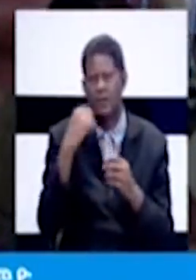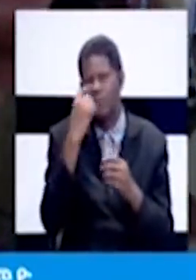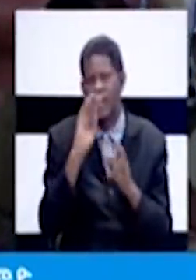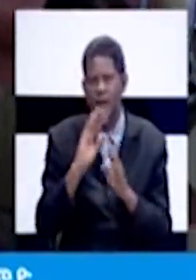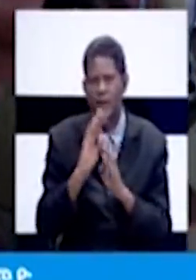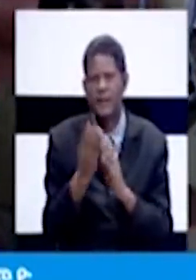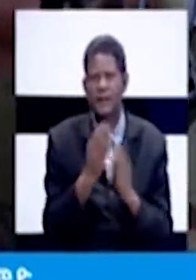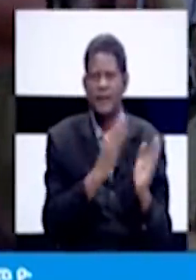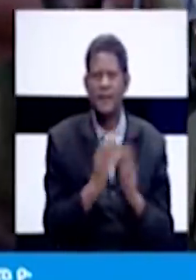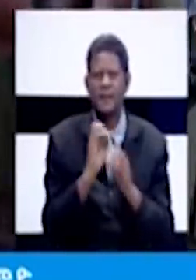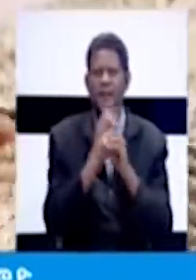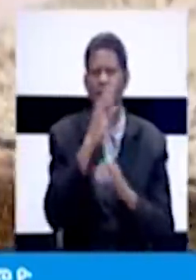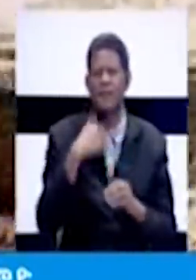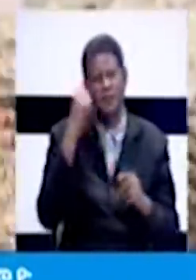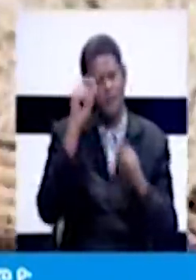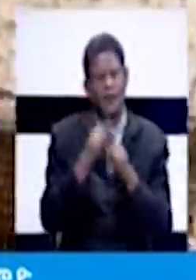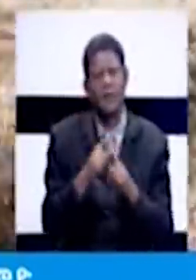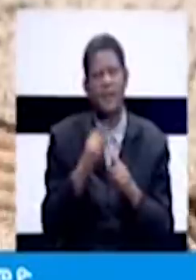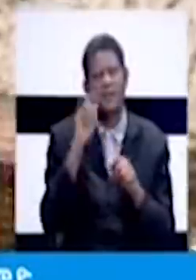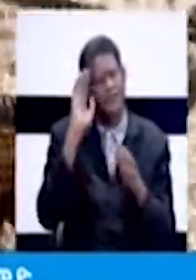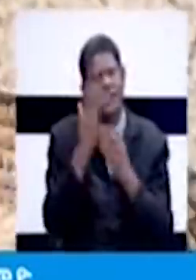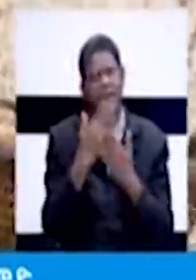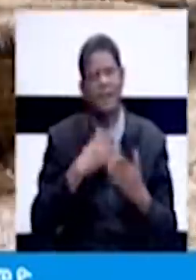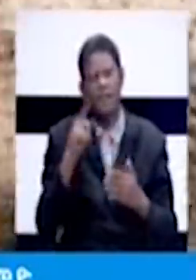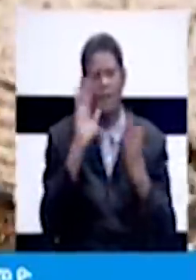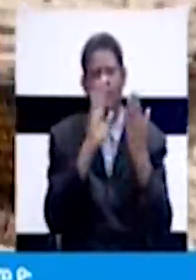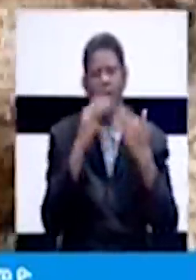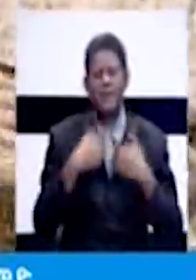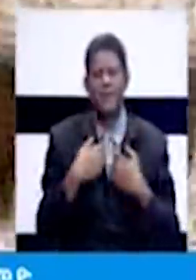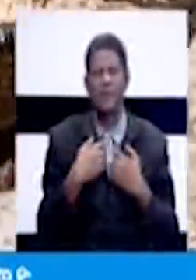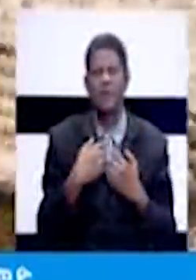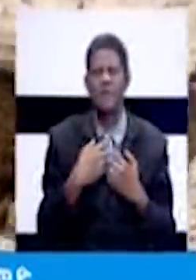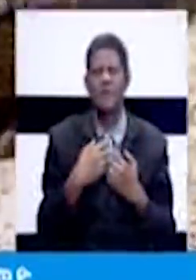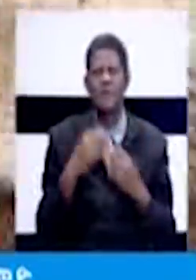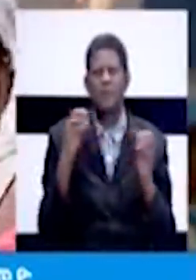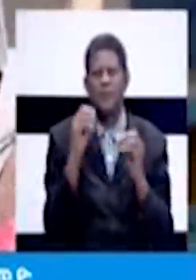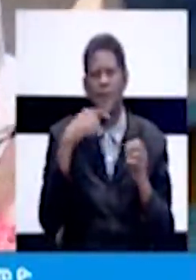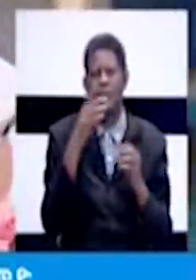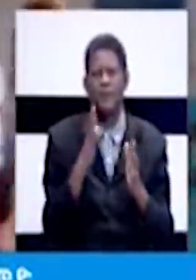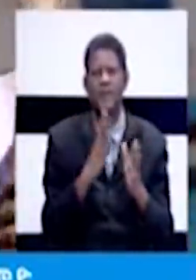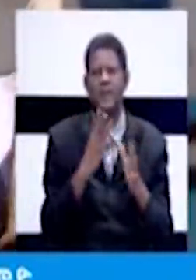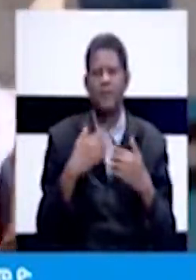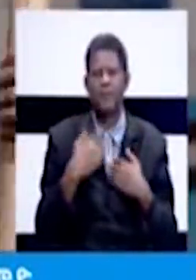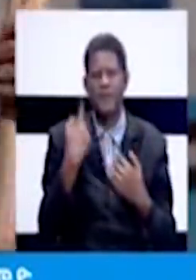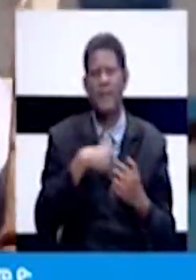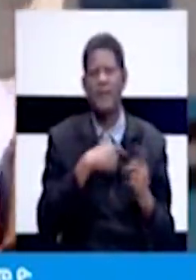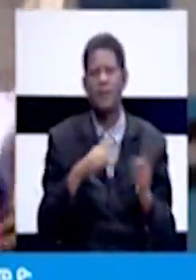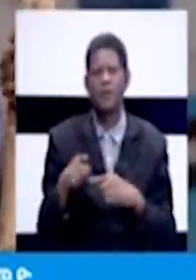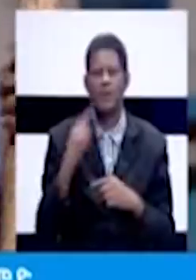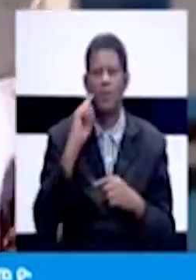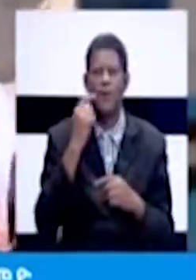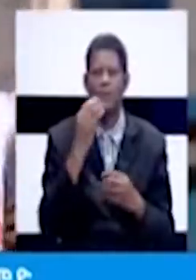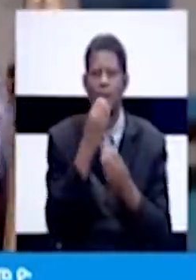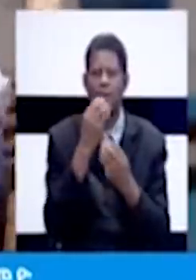ንሰደሉ ኢና ኣሕዋትና ደቅና እዮም ኣብኡ ንዋብ ግንባር ተኣሽሙ ተይወሉ እዮም ኮይኖም ዝሰሊፎም ነው ንሕና ለስ እንኳን ዶ